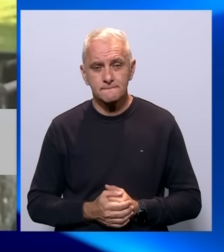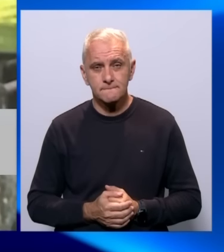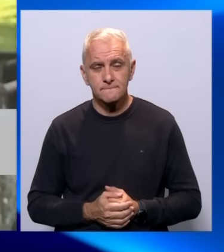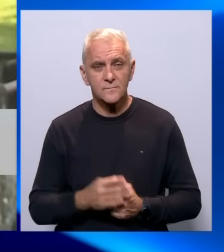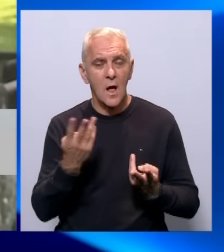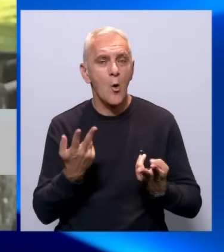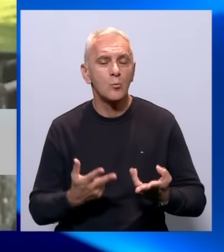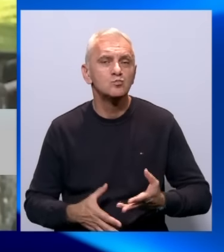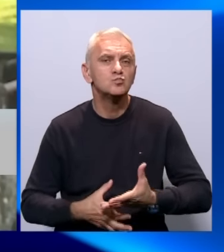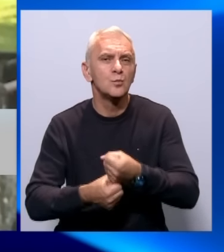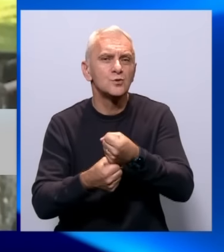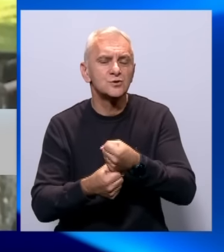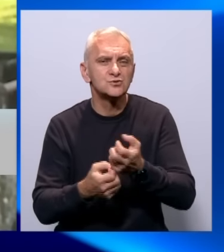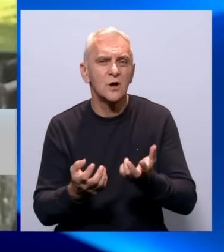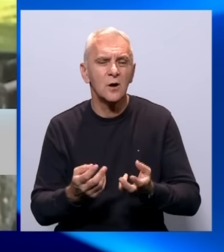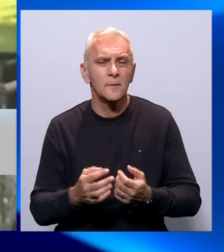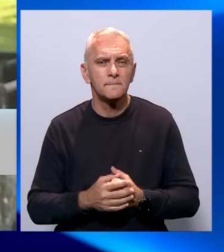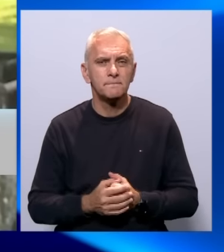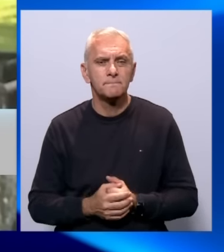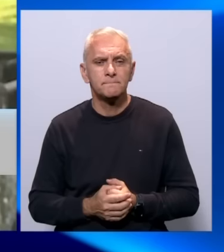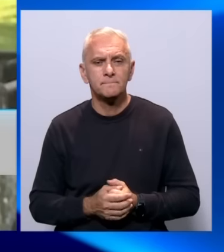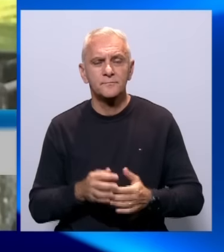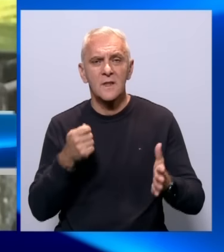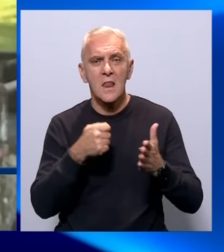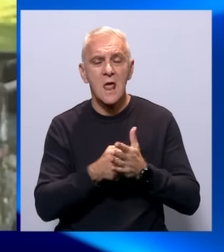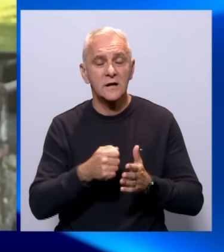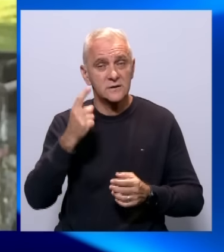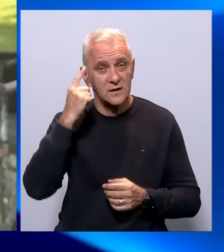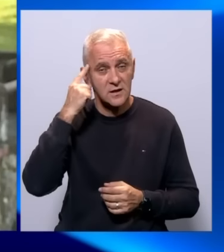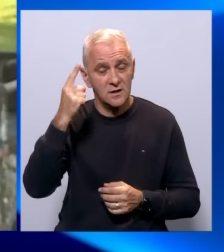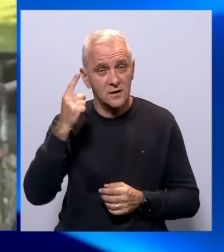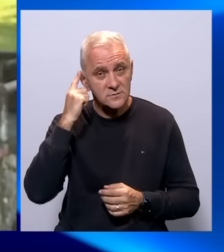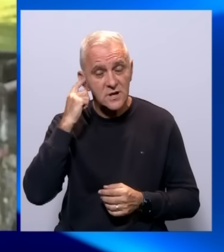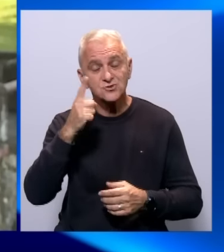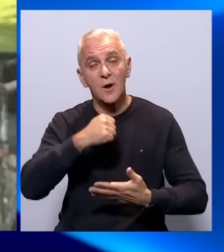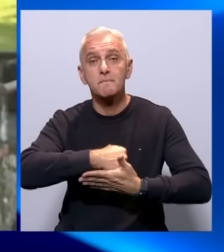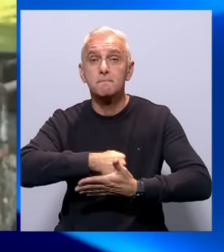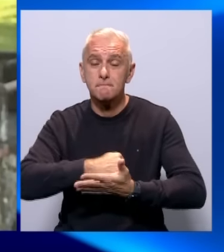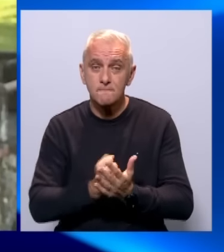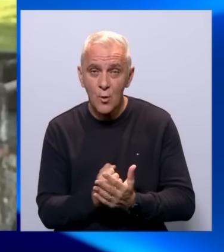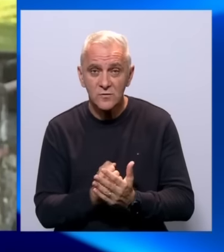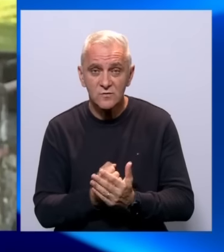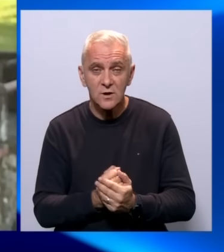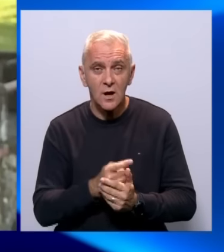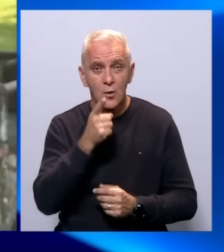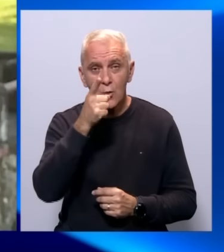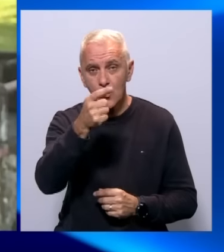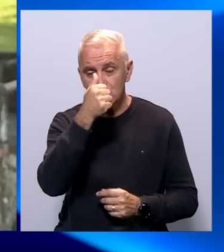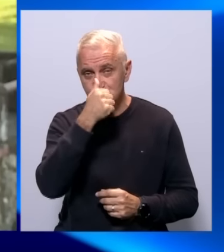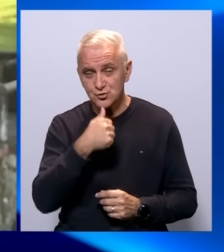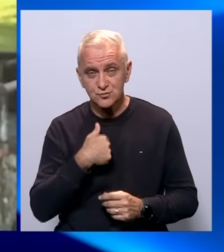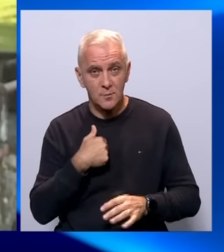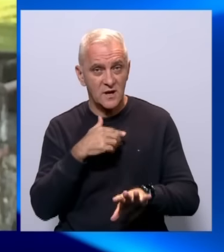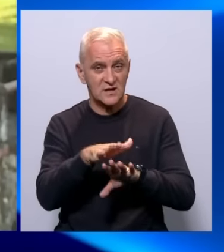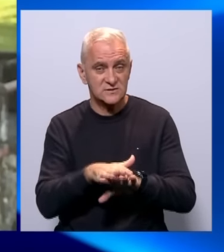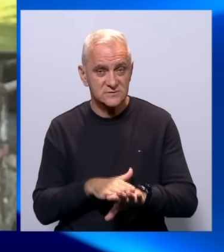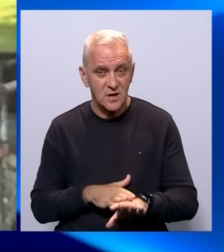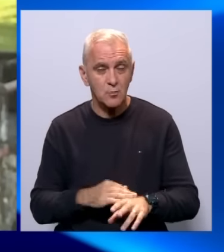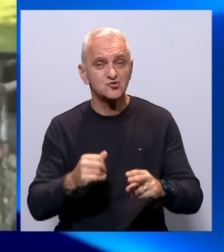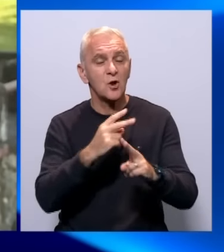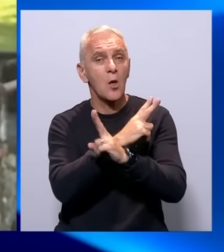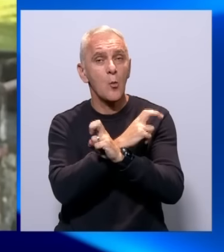podstrek, nagrada znači i potvrda da ono što smo započeli u